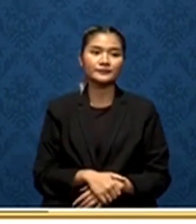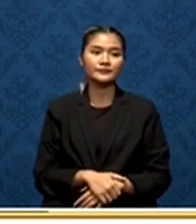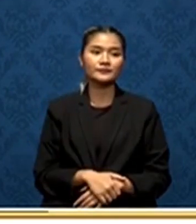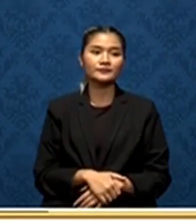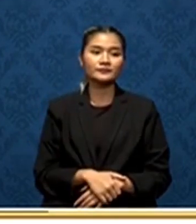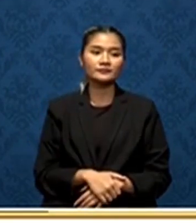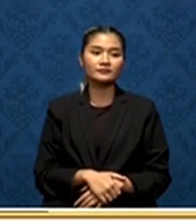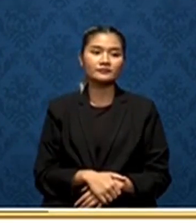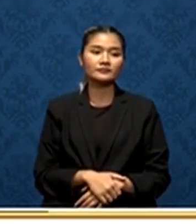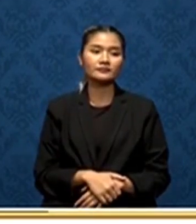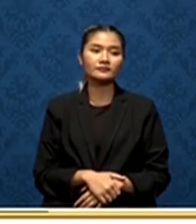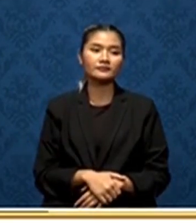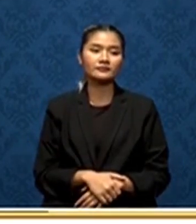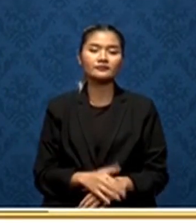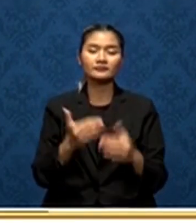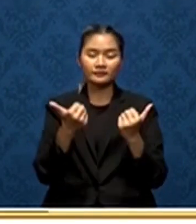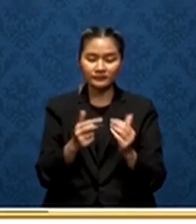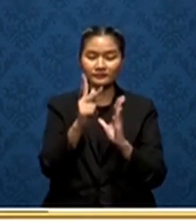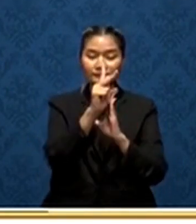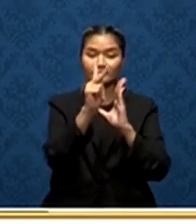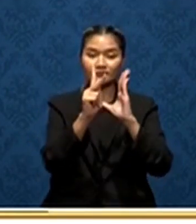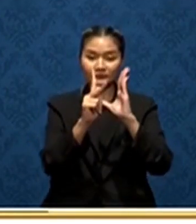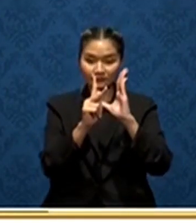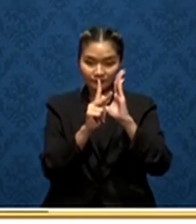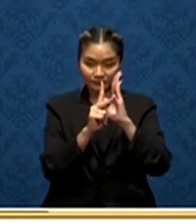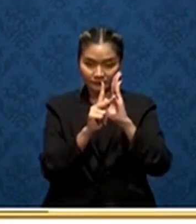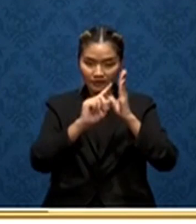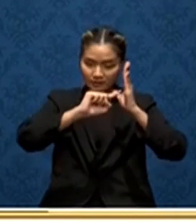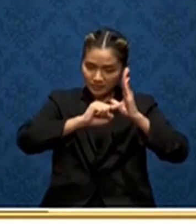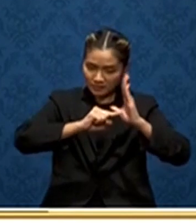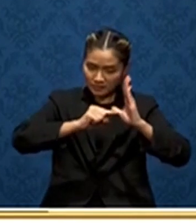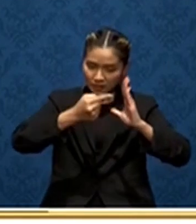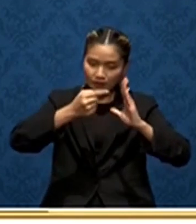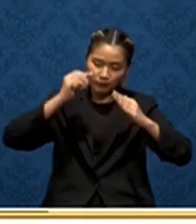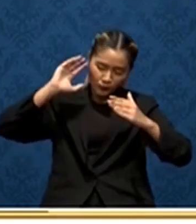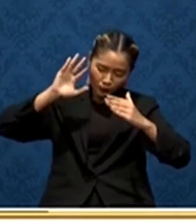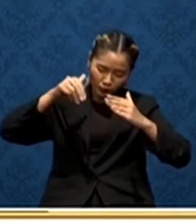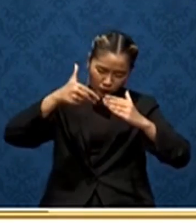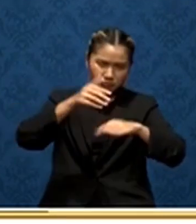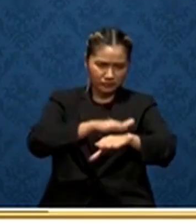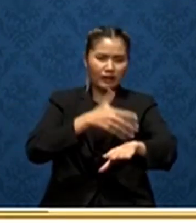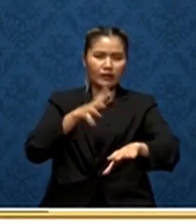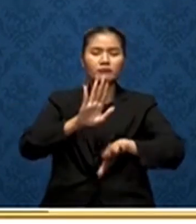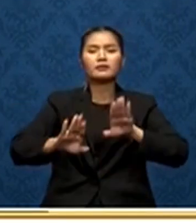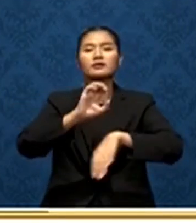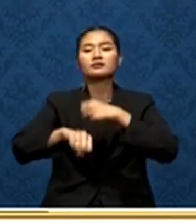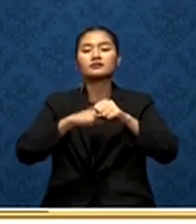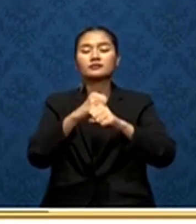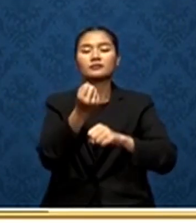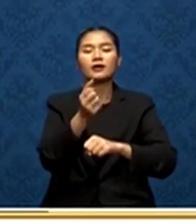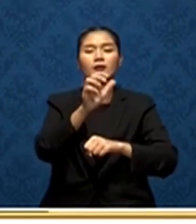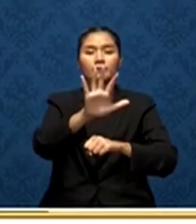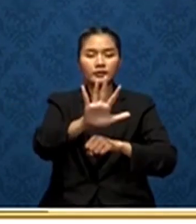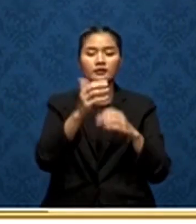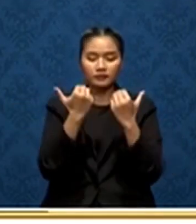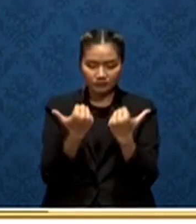แล้วกฎหมายนี้ตั้งมาเมื่อ 15ปีที่แล้วนะครับไม่ใช่มี